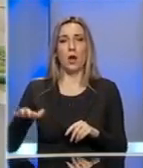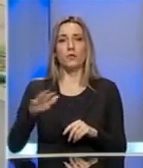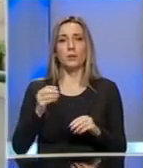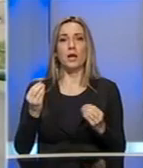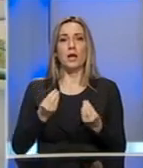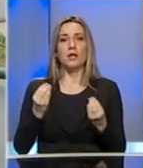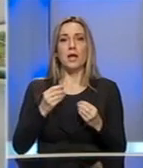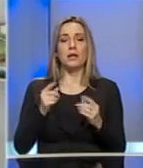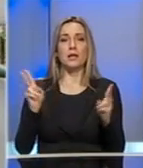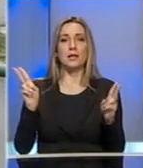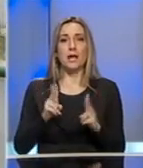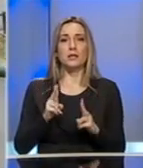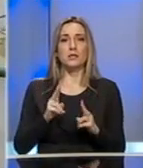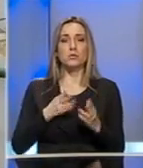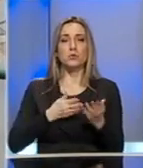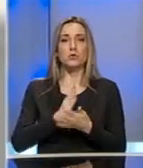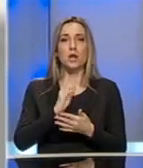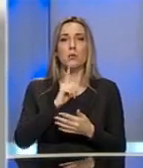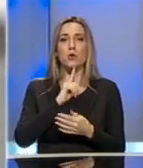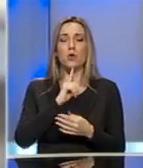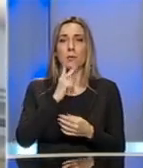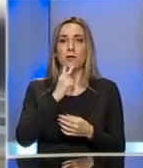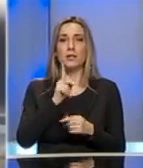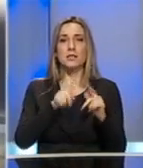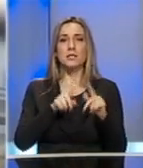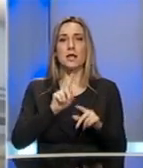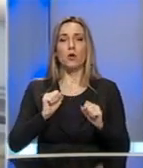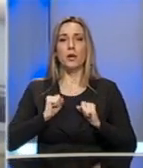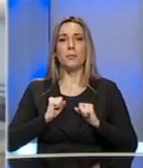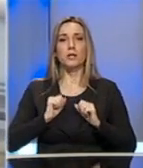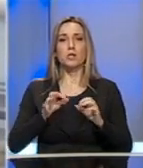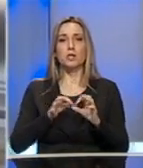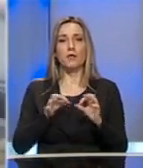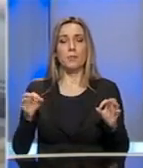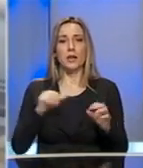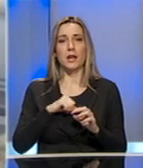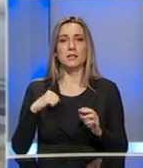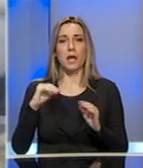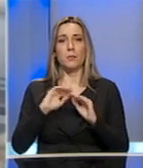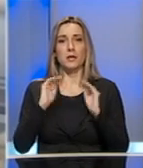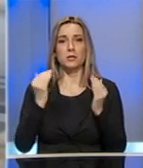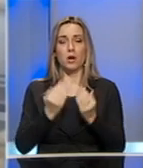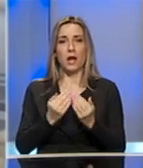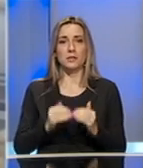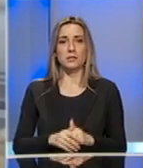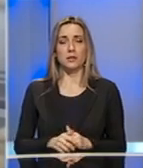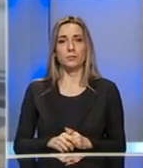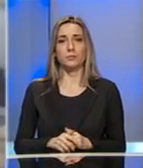jer rijetki su slučajevi u kojima vidimo da se neko ne pridržava mjera samoizolacije ili karantina koje